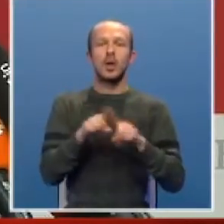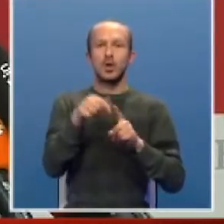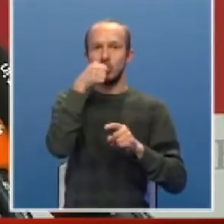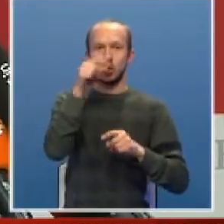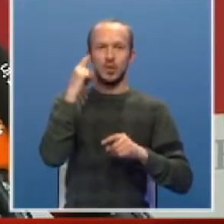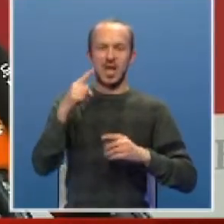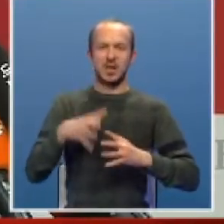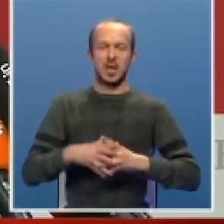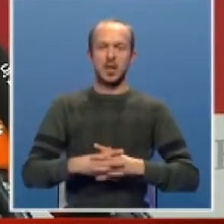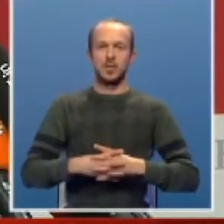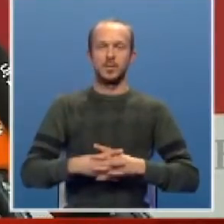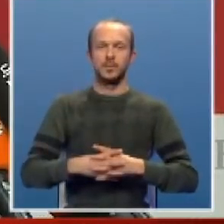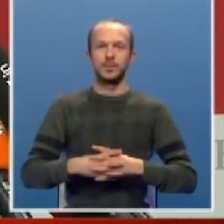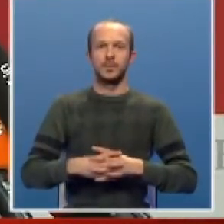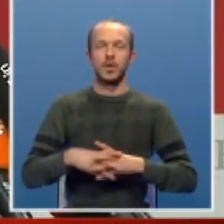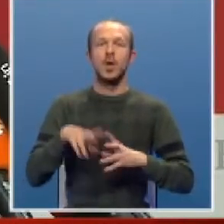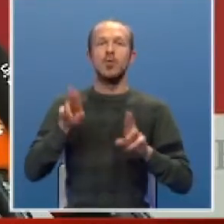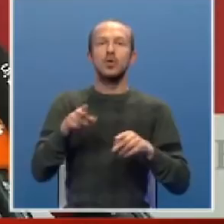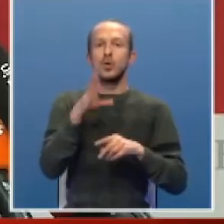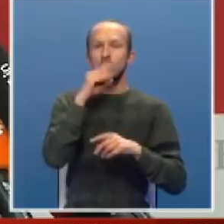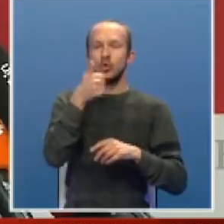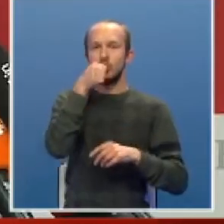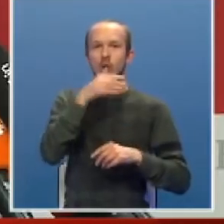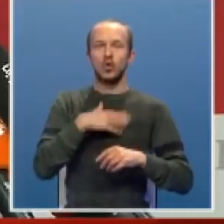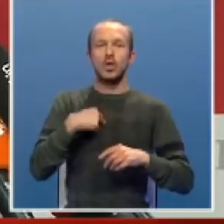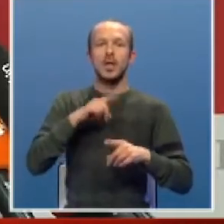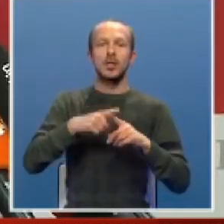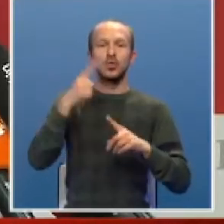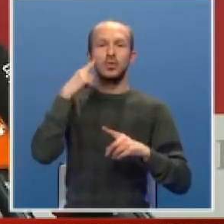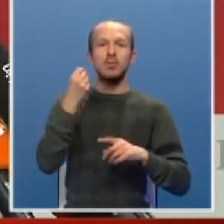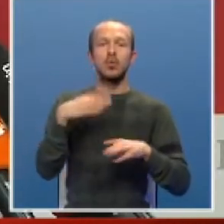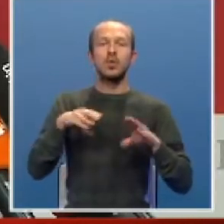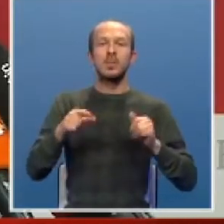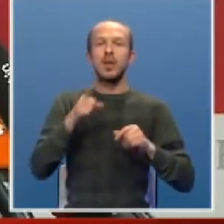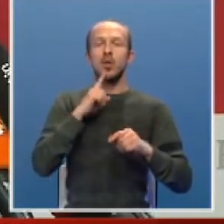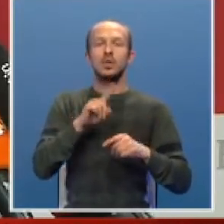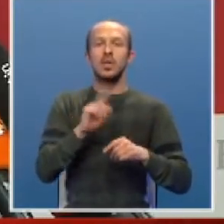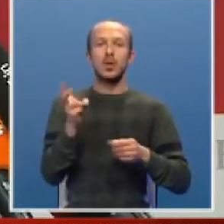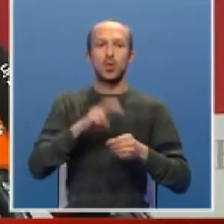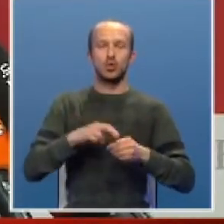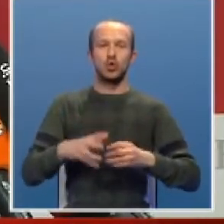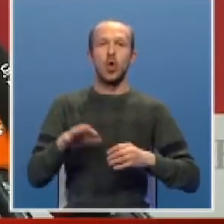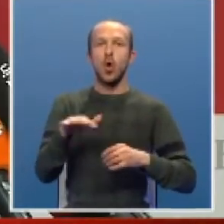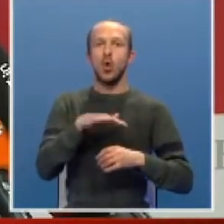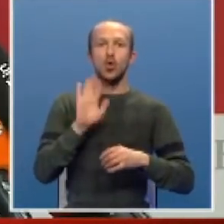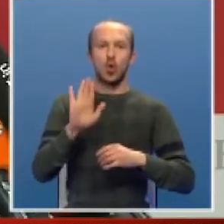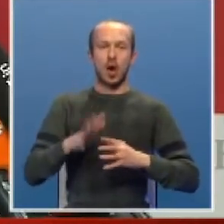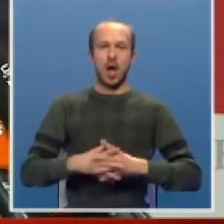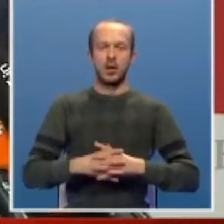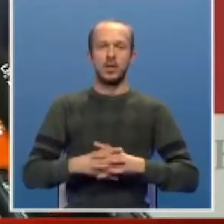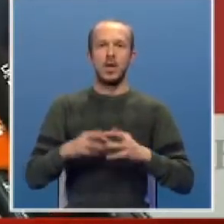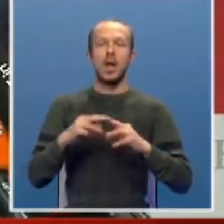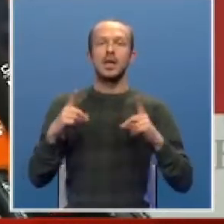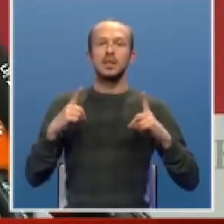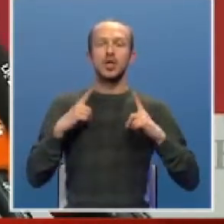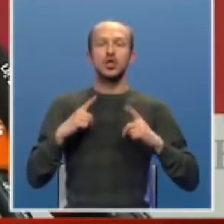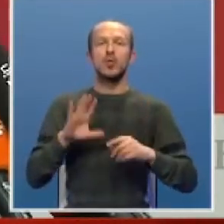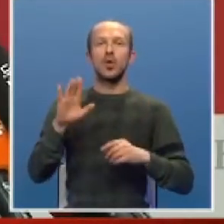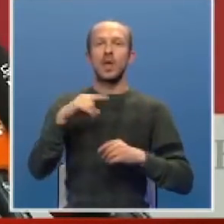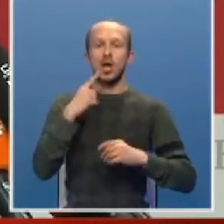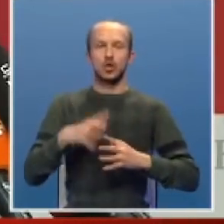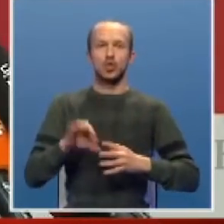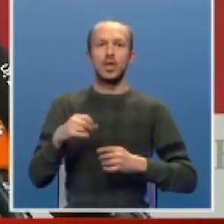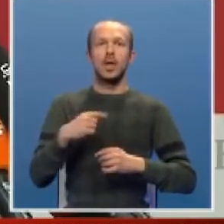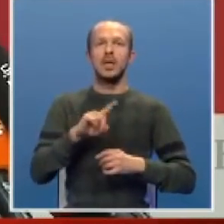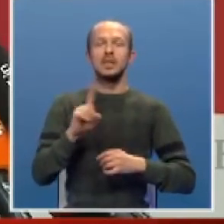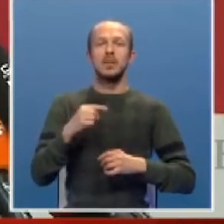znate. Mogu da špekulišu što god hoćete. Ja tačno znam broj zemalja koji se nije uključio oko toga, ali sačekat ću nekom kažu. Da